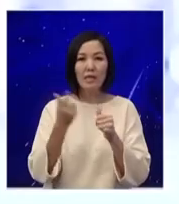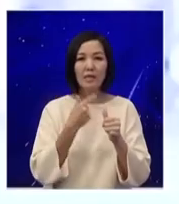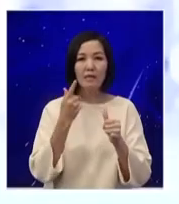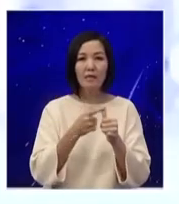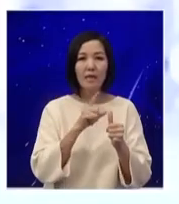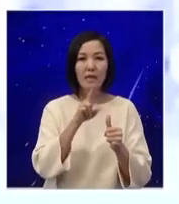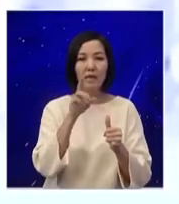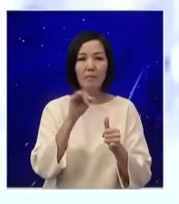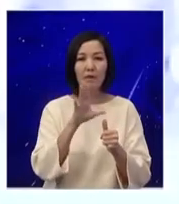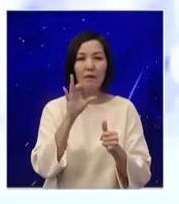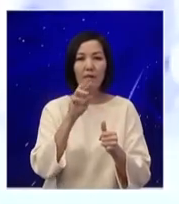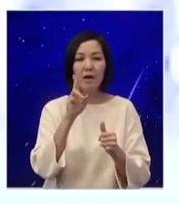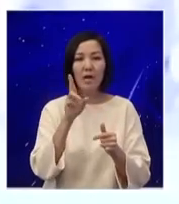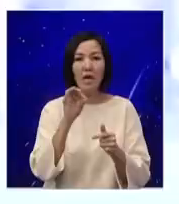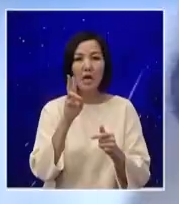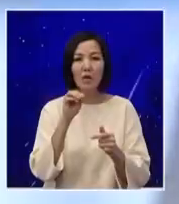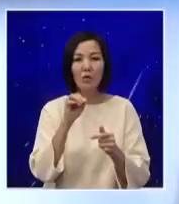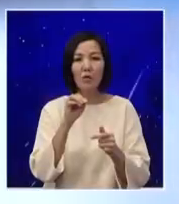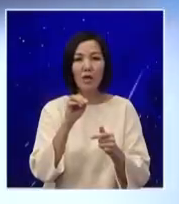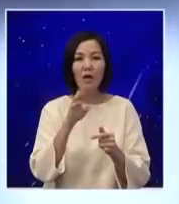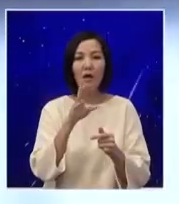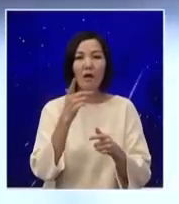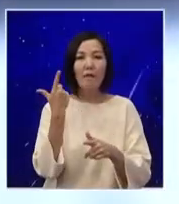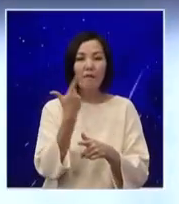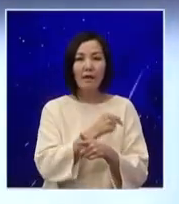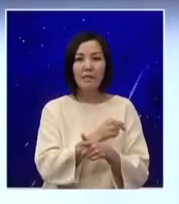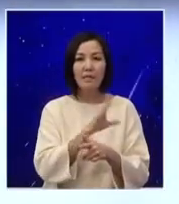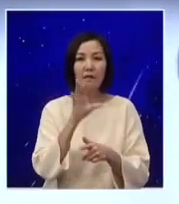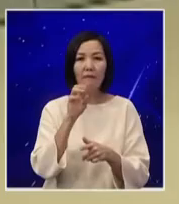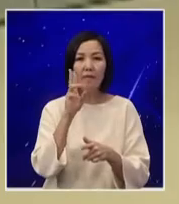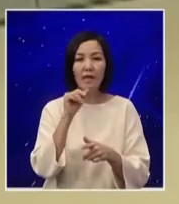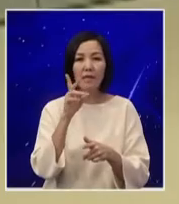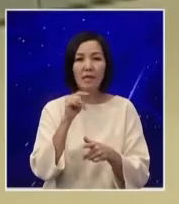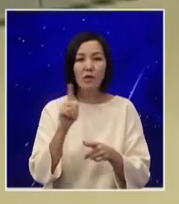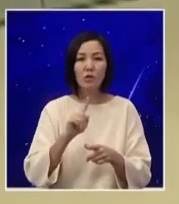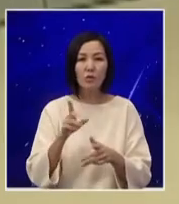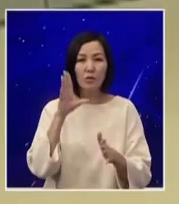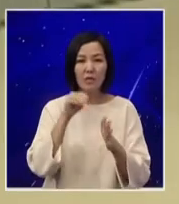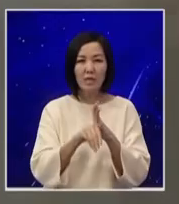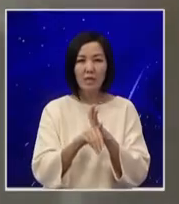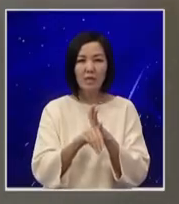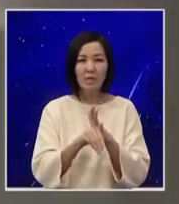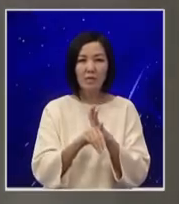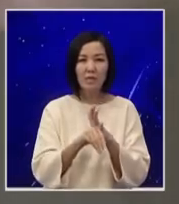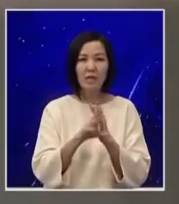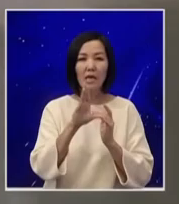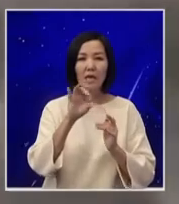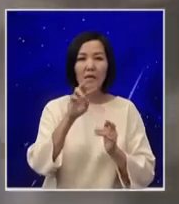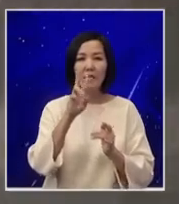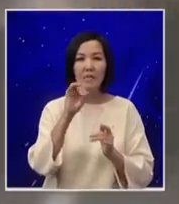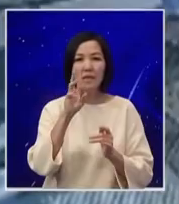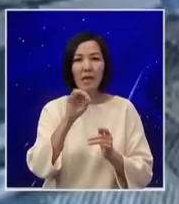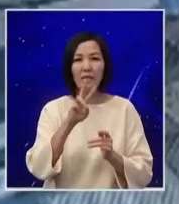пиво corona отмечается что вакцина вектора отличается тем что содержит фрагменты вируса синтетические